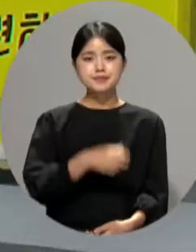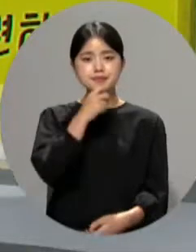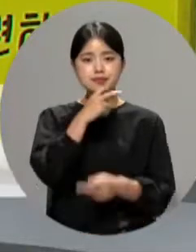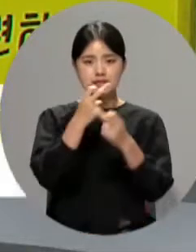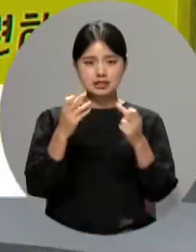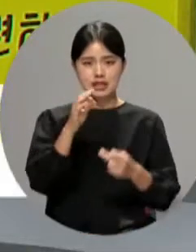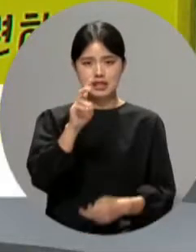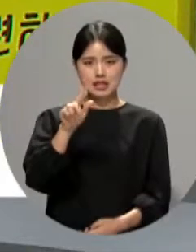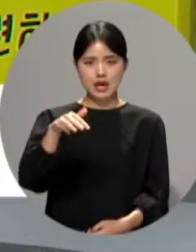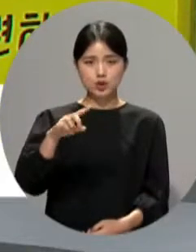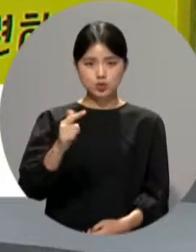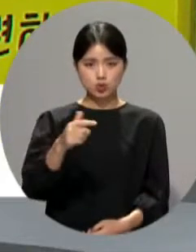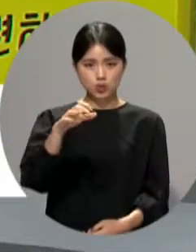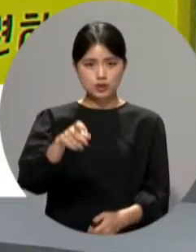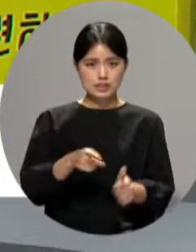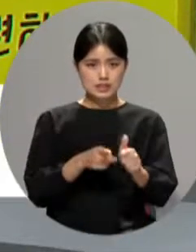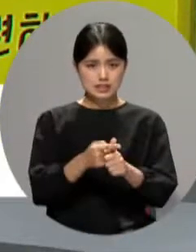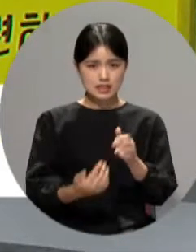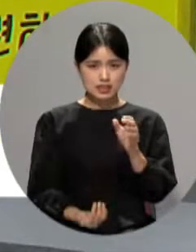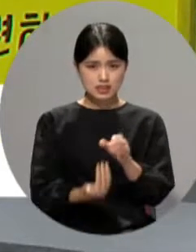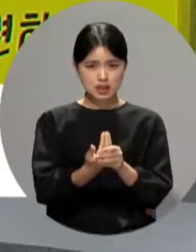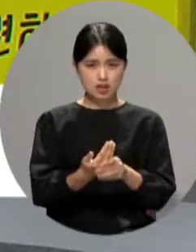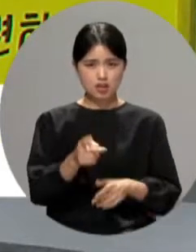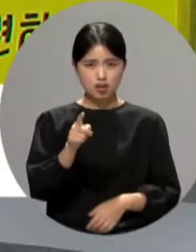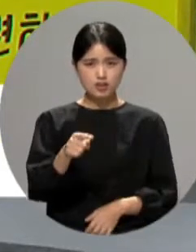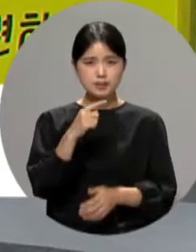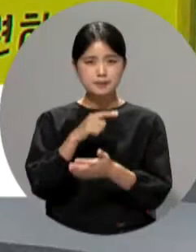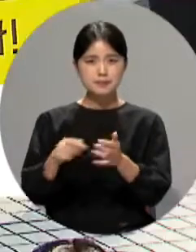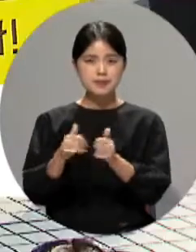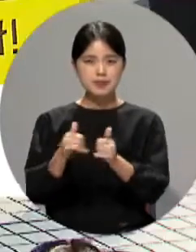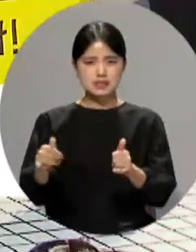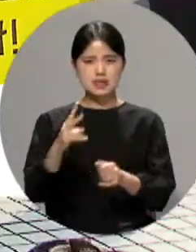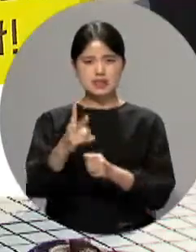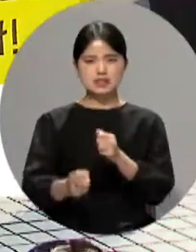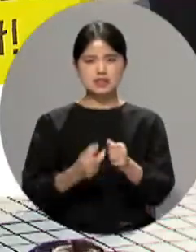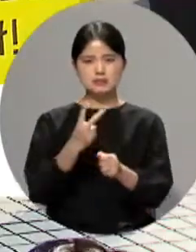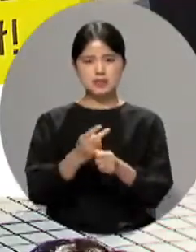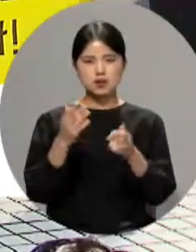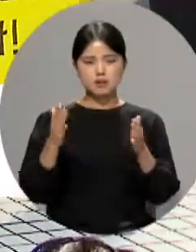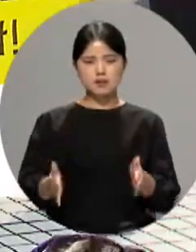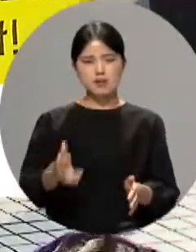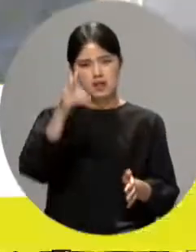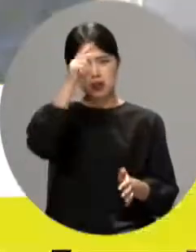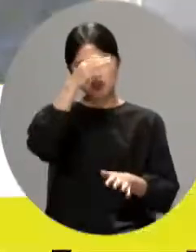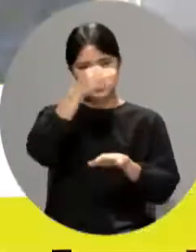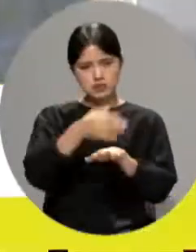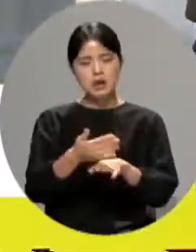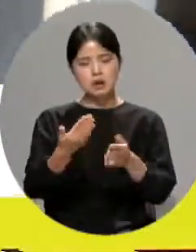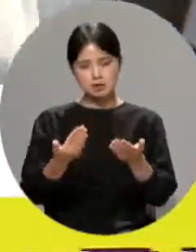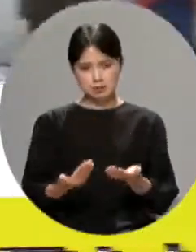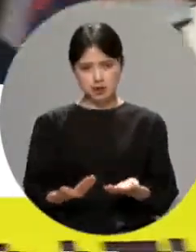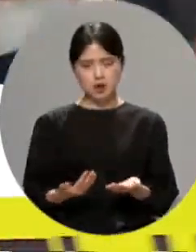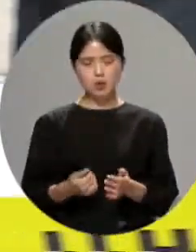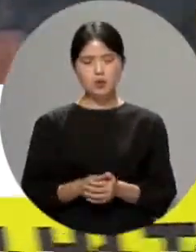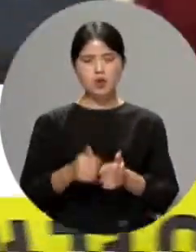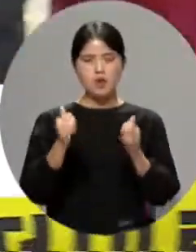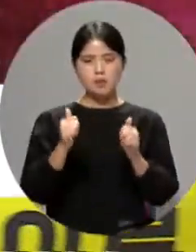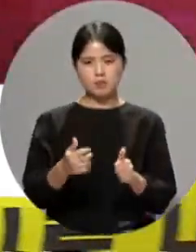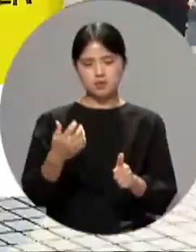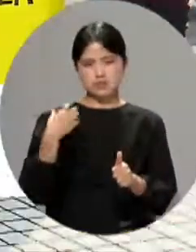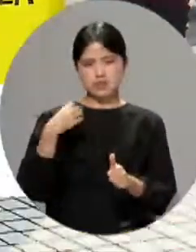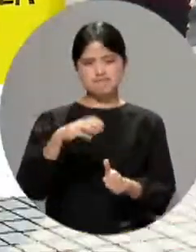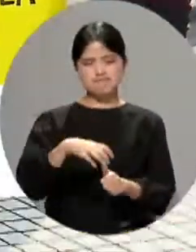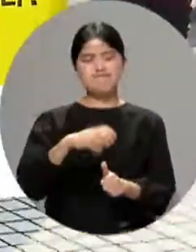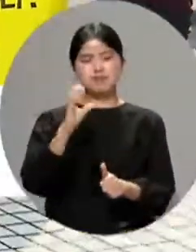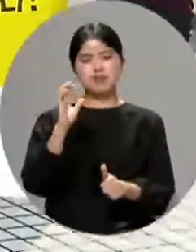익산 약촌 오거리 살인 사건의 진범으로 몰린 피해자가 22년 만에 경찰의 사과를 받고 법적 책임을